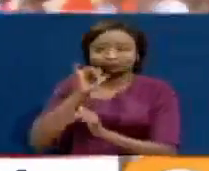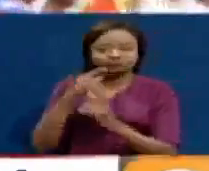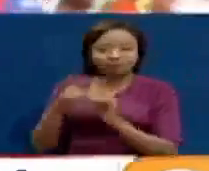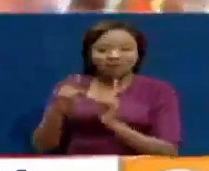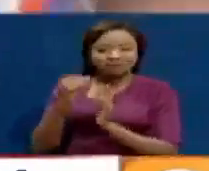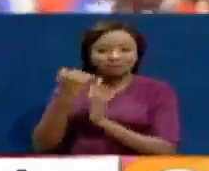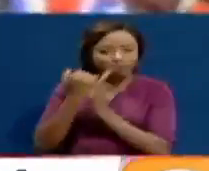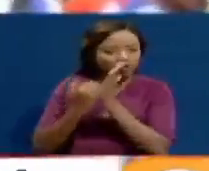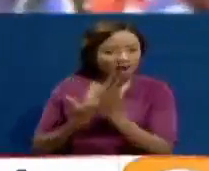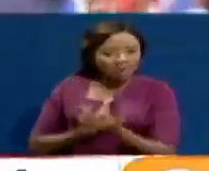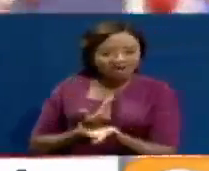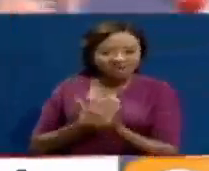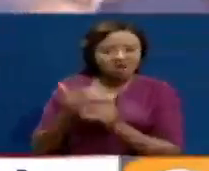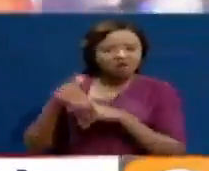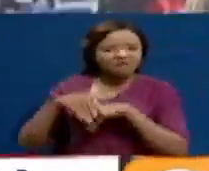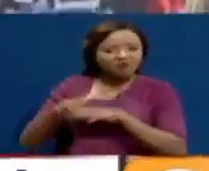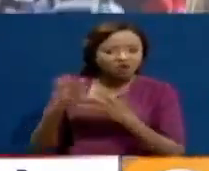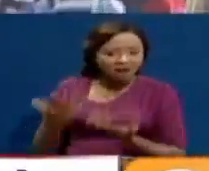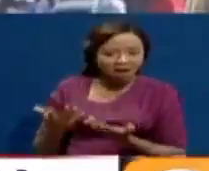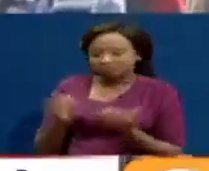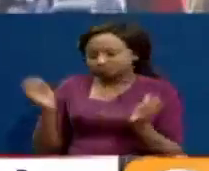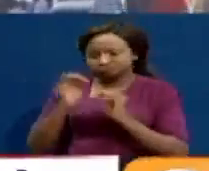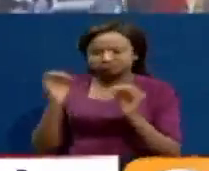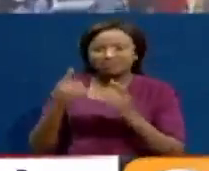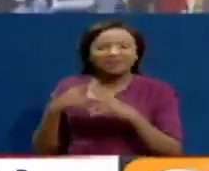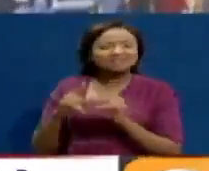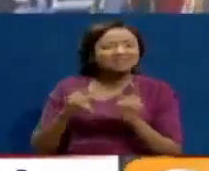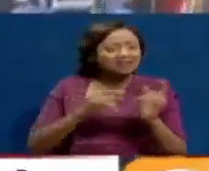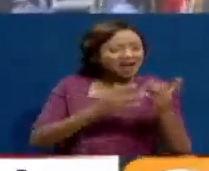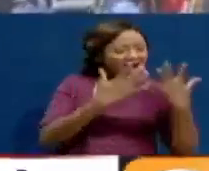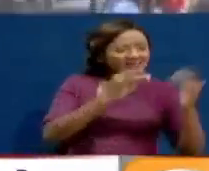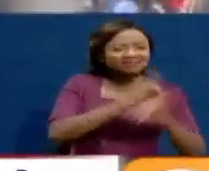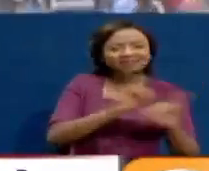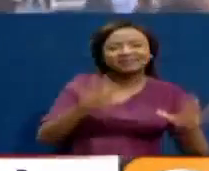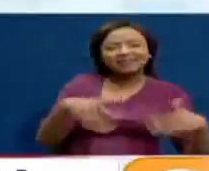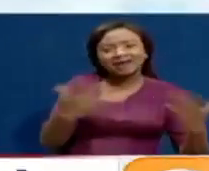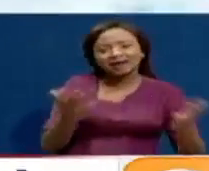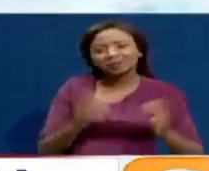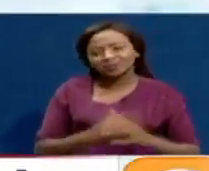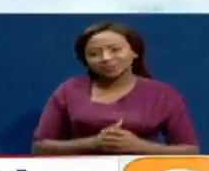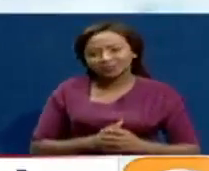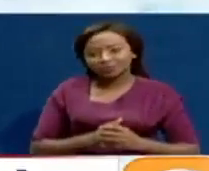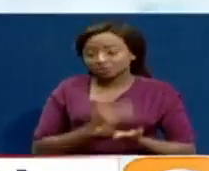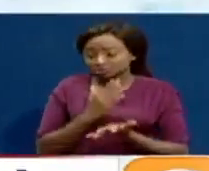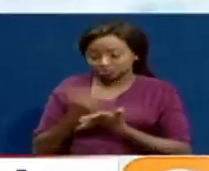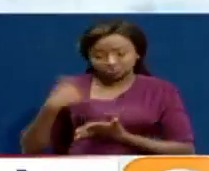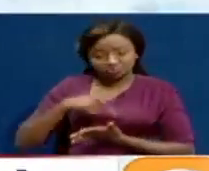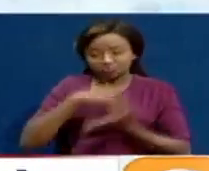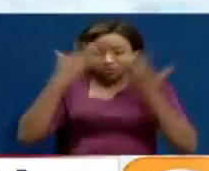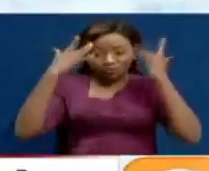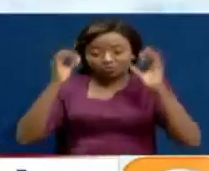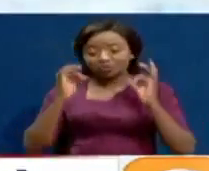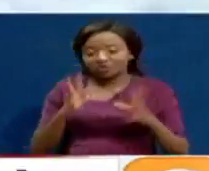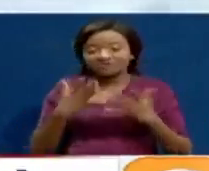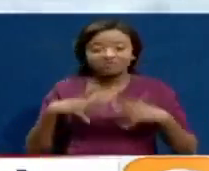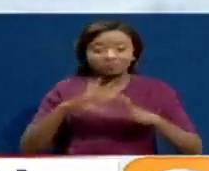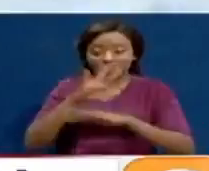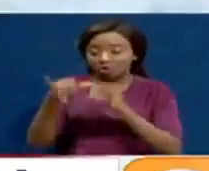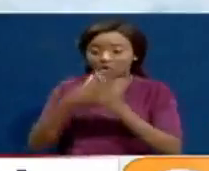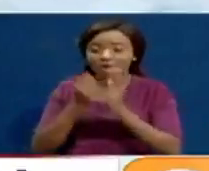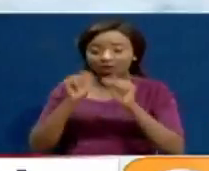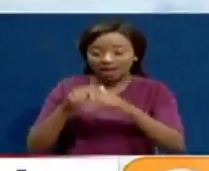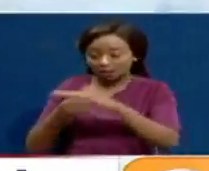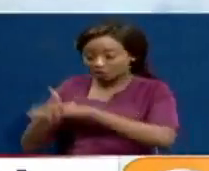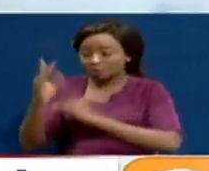to introduce hand washing. The challenge remains how to enforce the directive. Ingawa hatuwezi jua kama ni watu wote wataweza kupitia